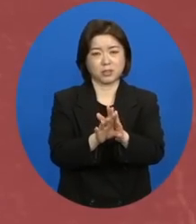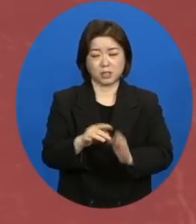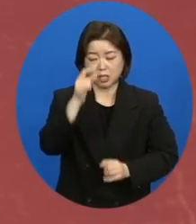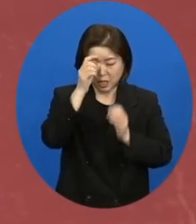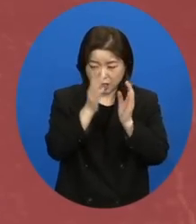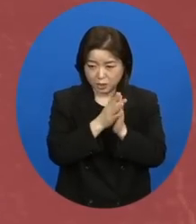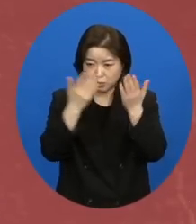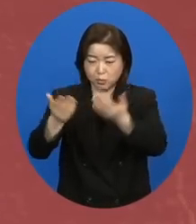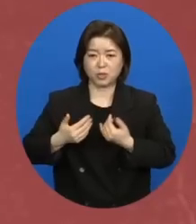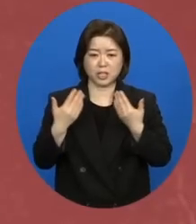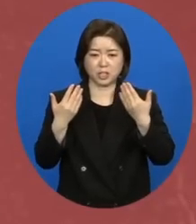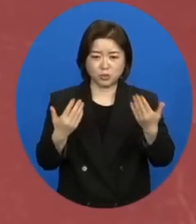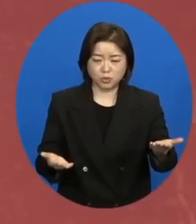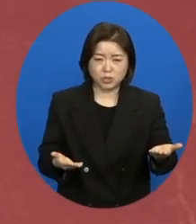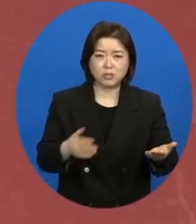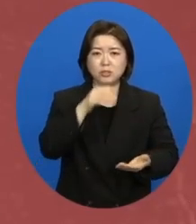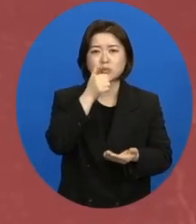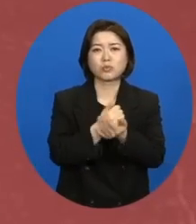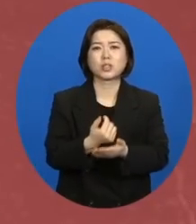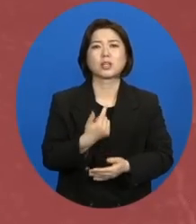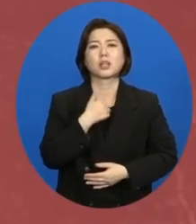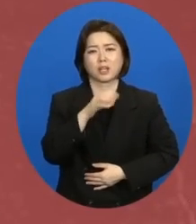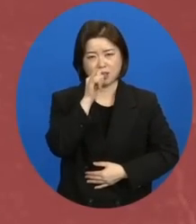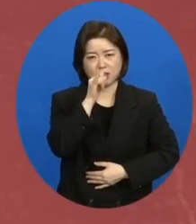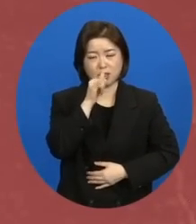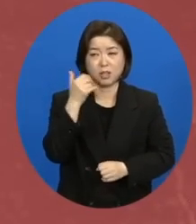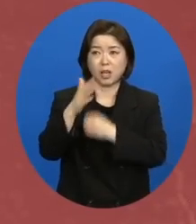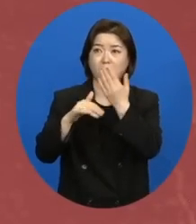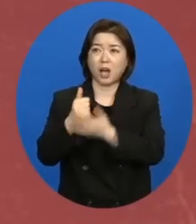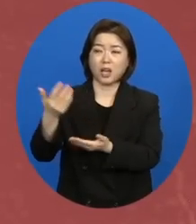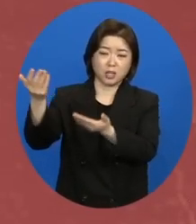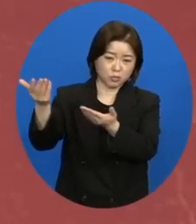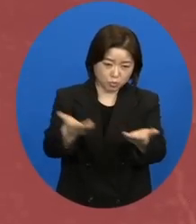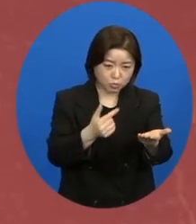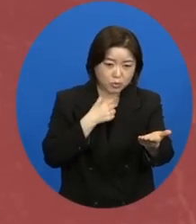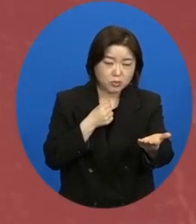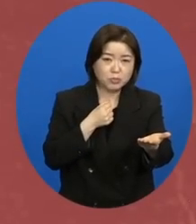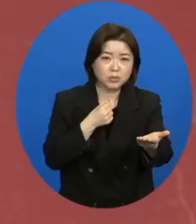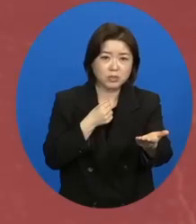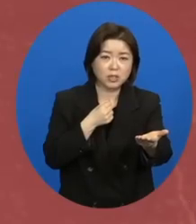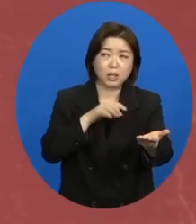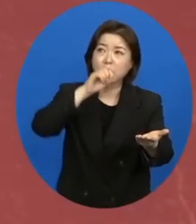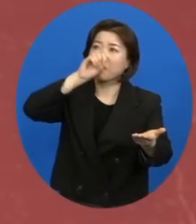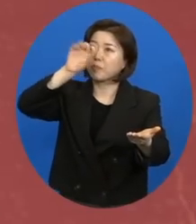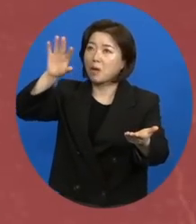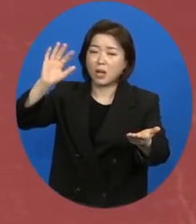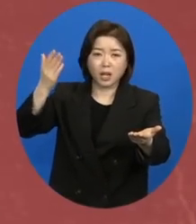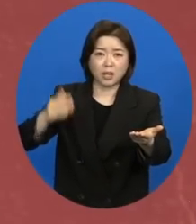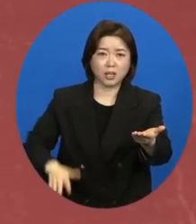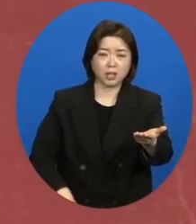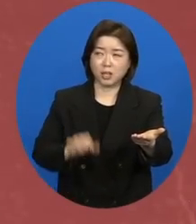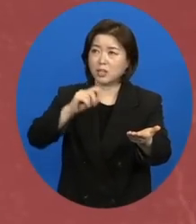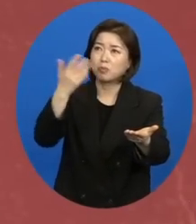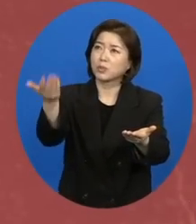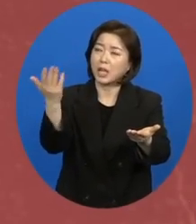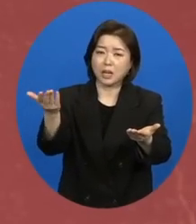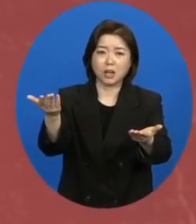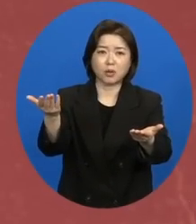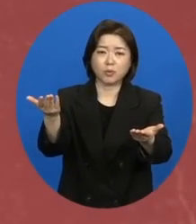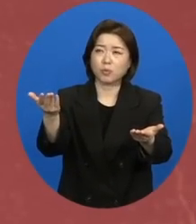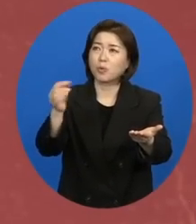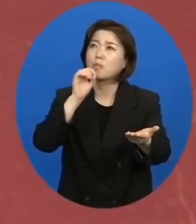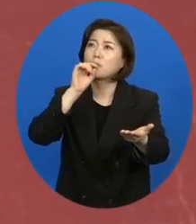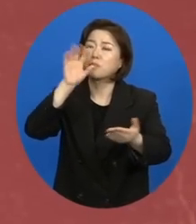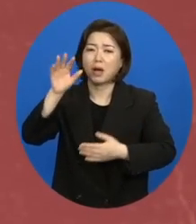기도하는 걸 쉬는 죄를 범하는구나. 하나님이 주고 싶은데 얘기를 해야 될 텐데 양갱